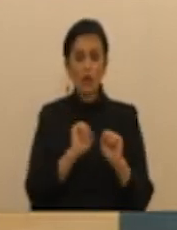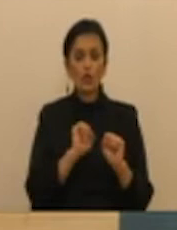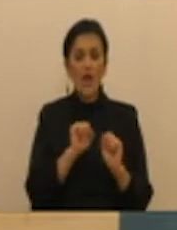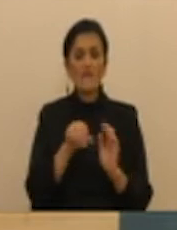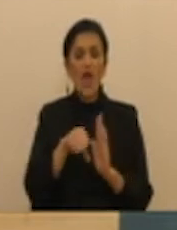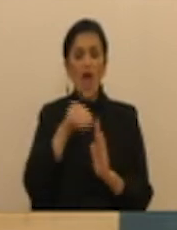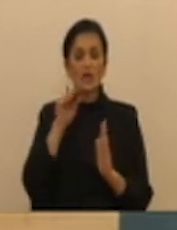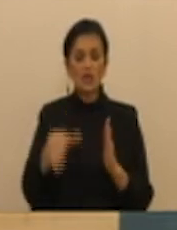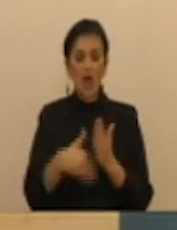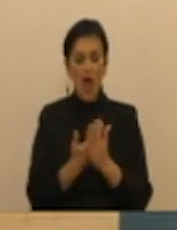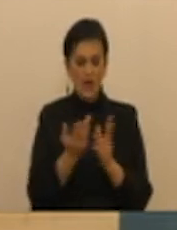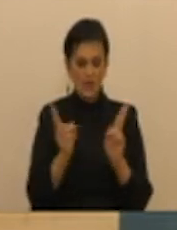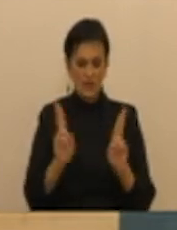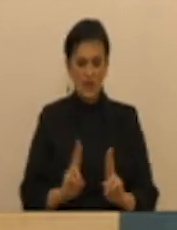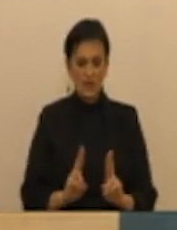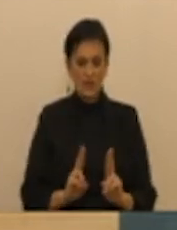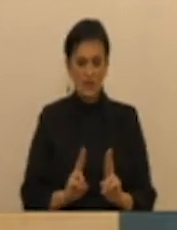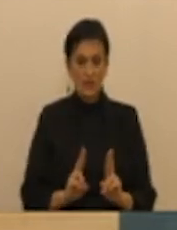არჩევის ახალი წესი,